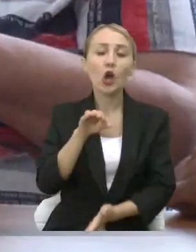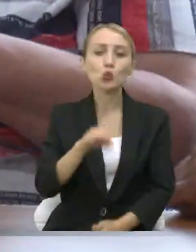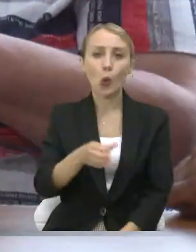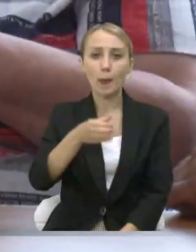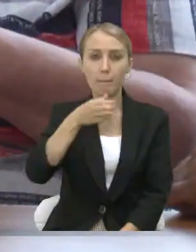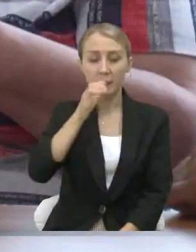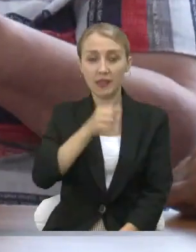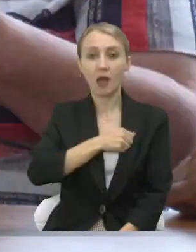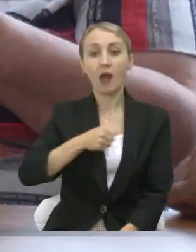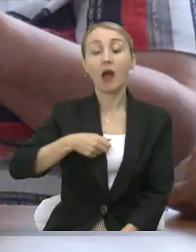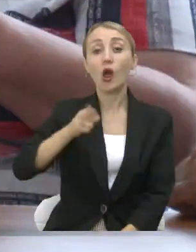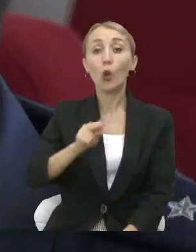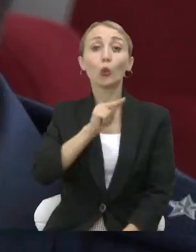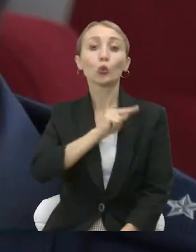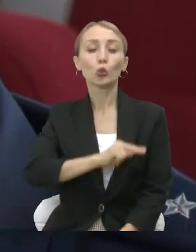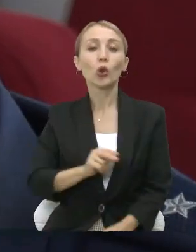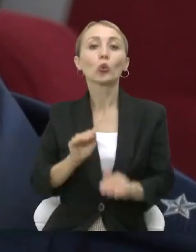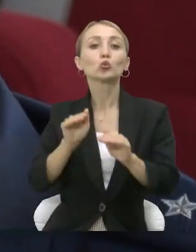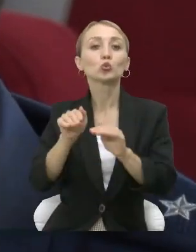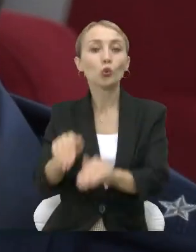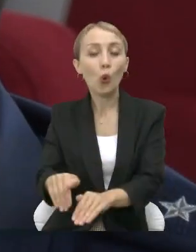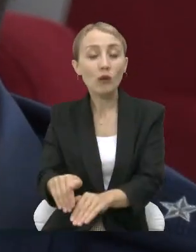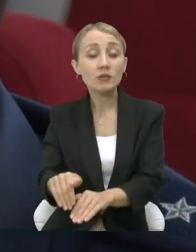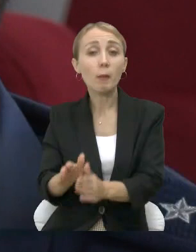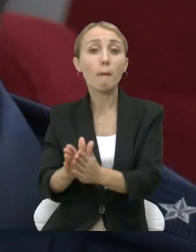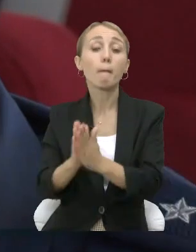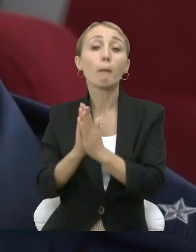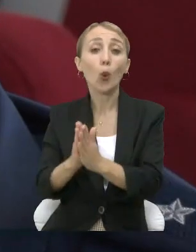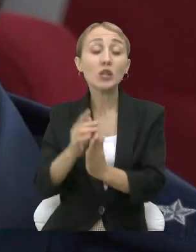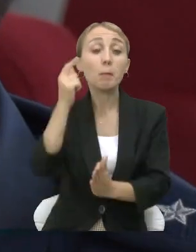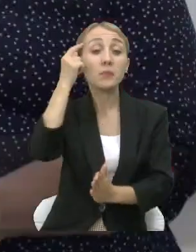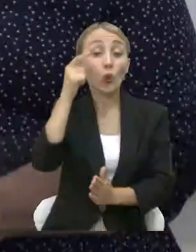спиртных напитков, трудоустройству, обращению за консультацией к